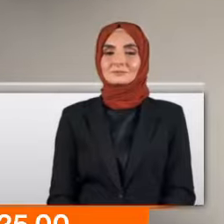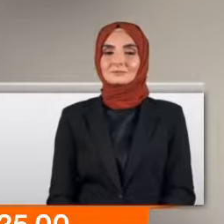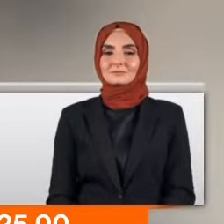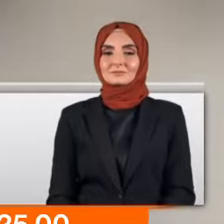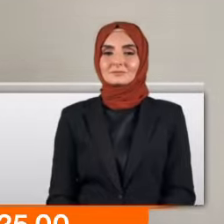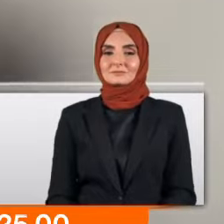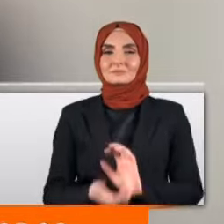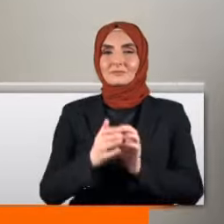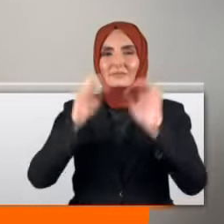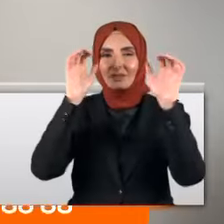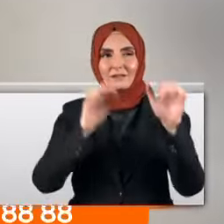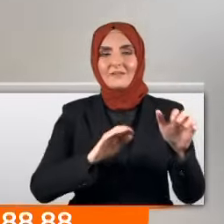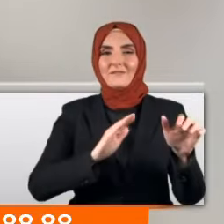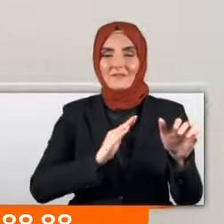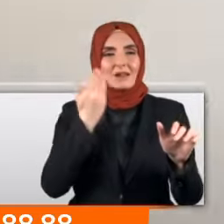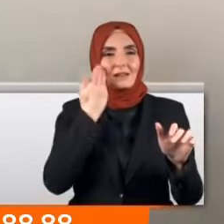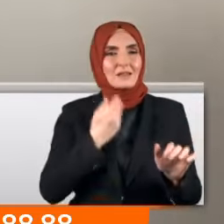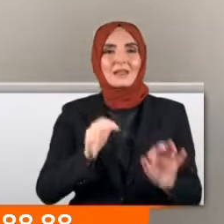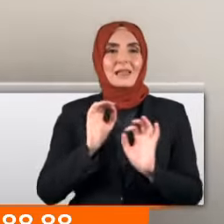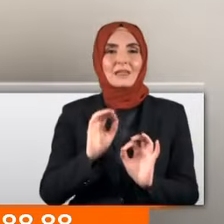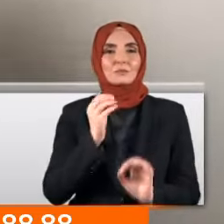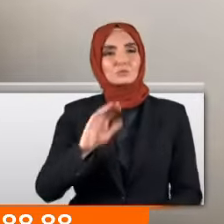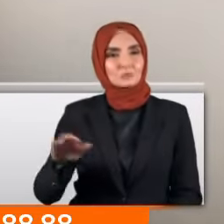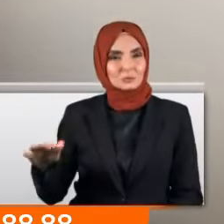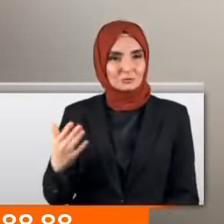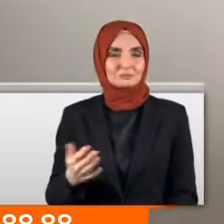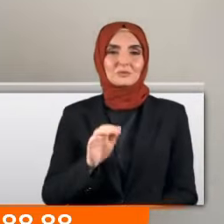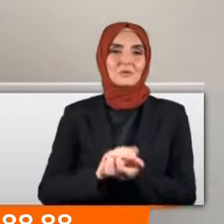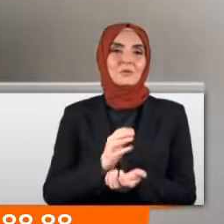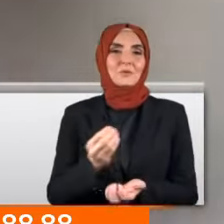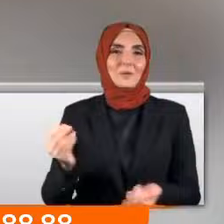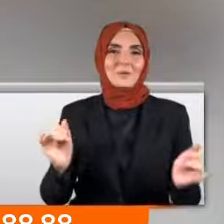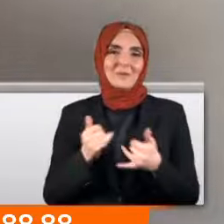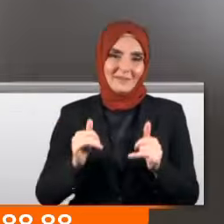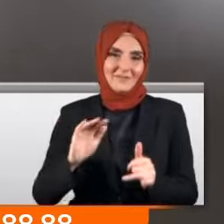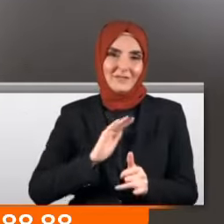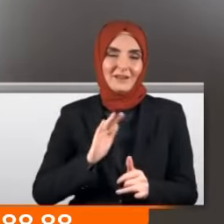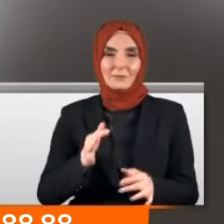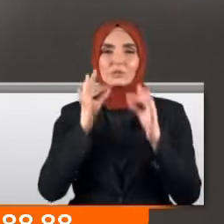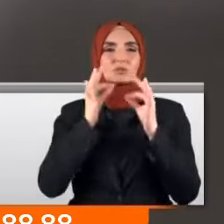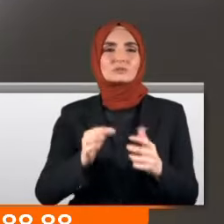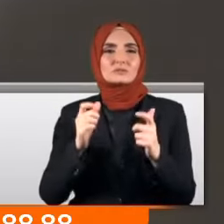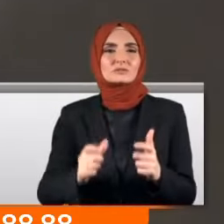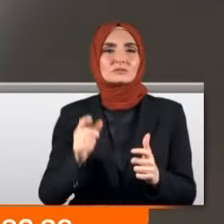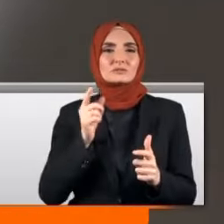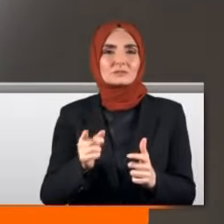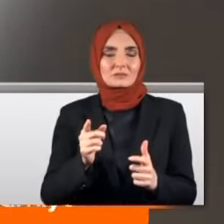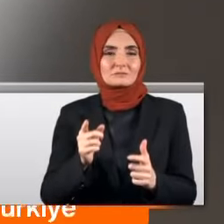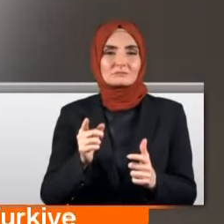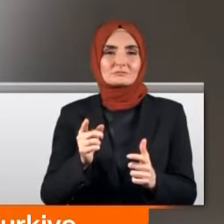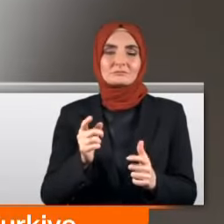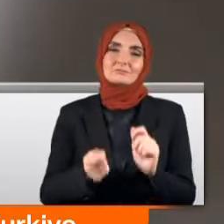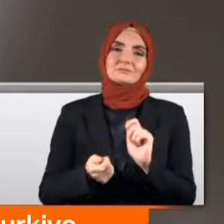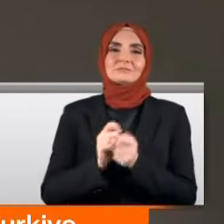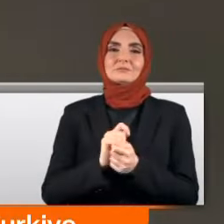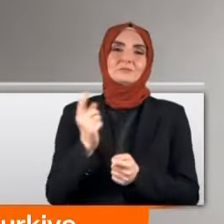Kar yağışının tadını genelde çocuklar ve köpekler çıkarır ancak Çin'de roller değişti. Çocuksu ruhunu kaybetmeyen yetenekli